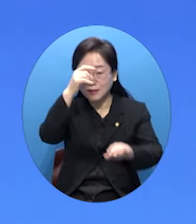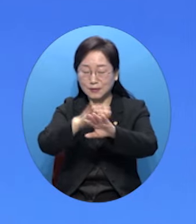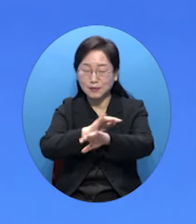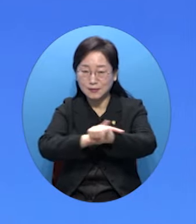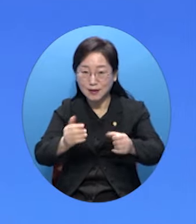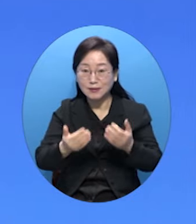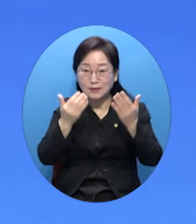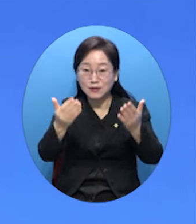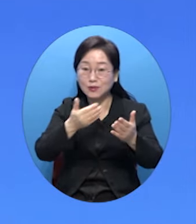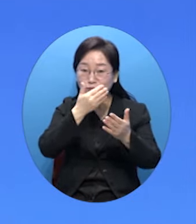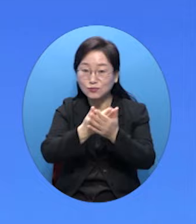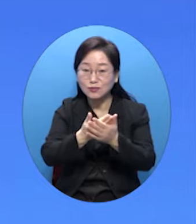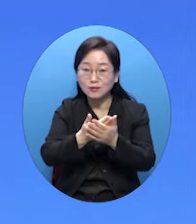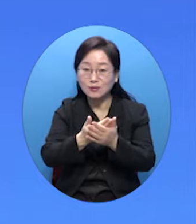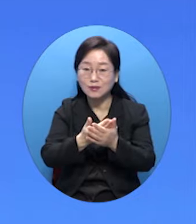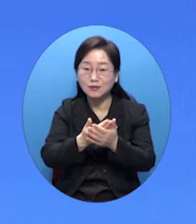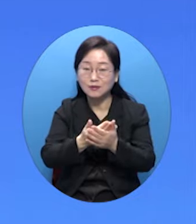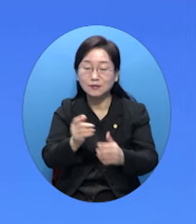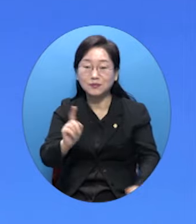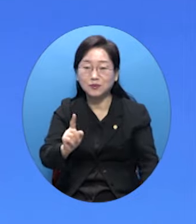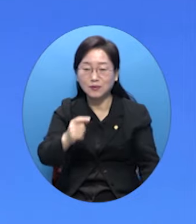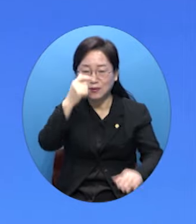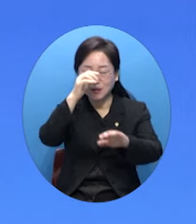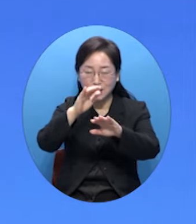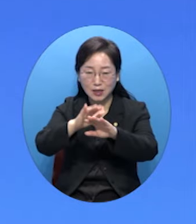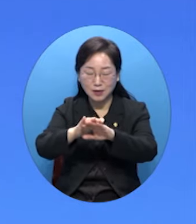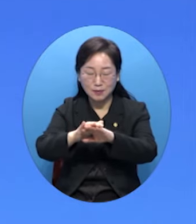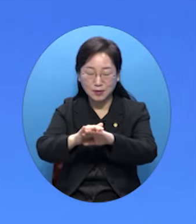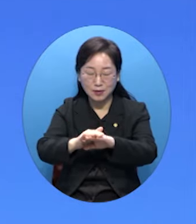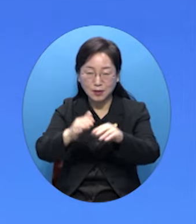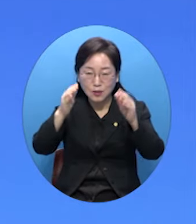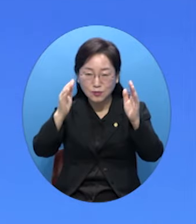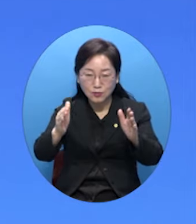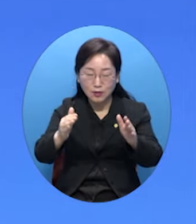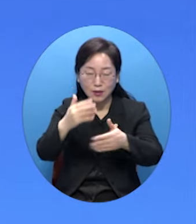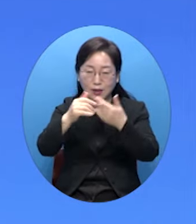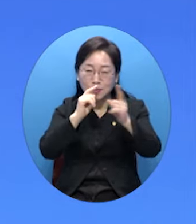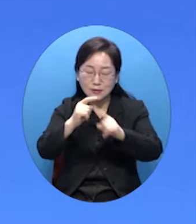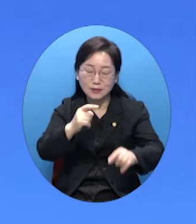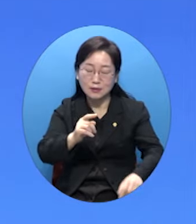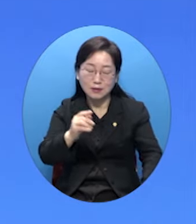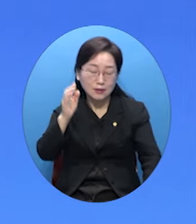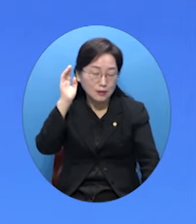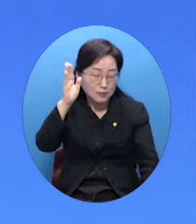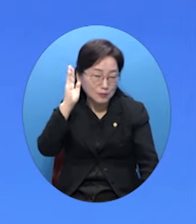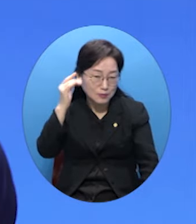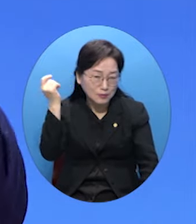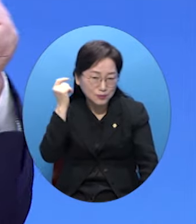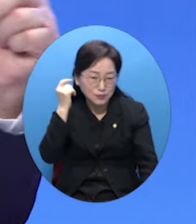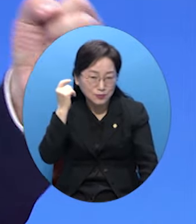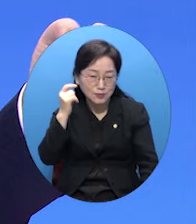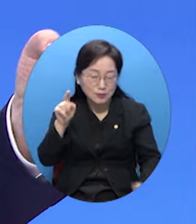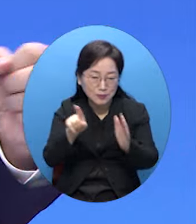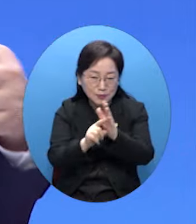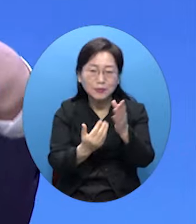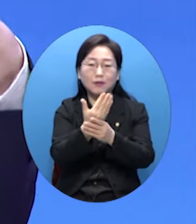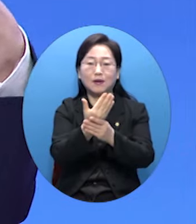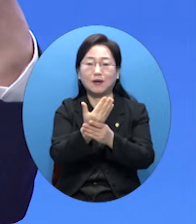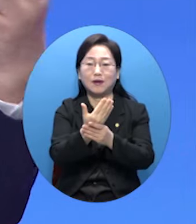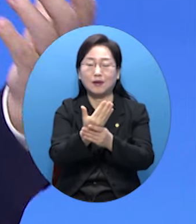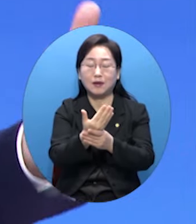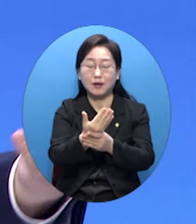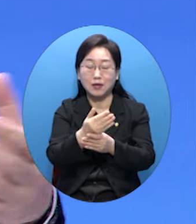드리는 게 중요한 것은 예배를 통해서 말씀을 듣고 그 말씀이 내게 믿음을 가져주기 때문에 그 믿음이 역사하는 믿음이 돼서